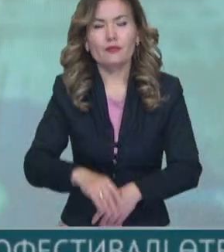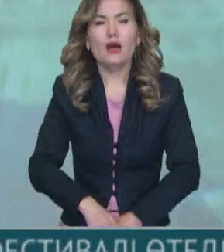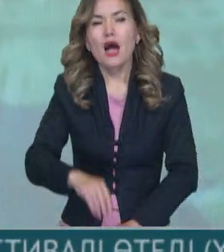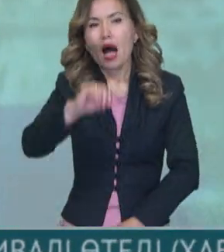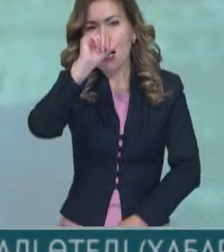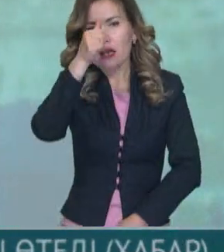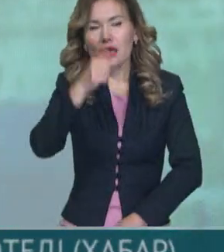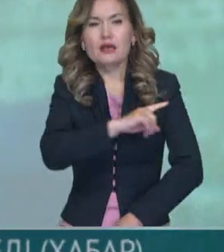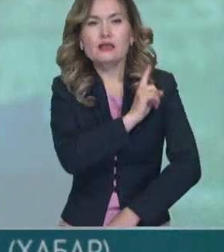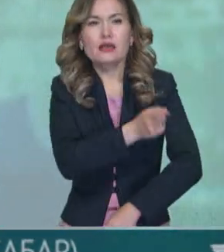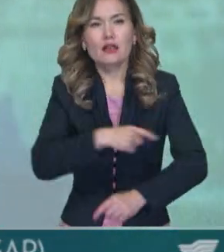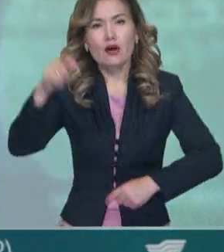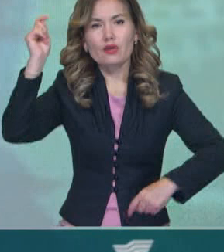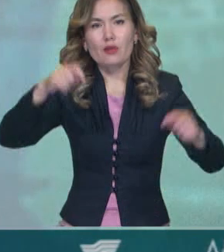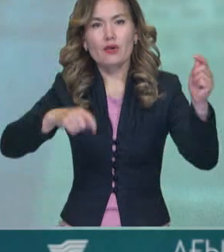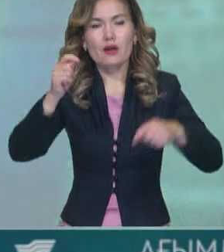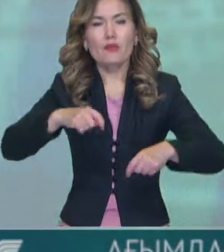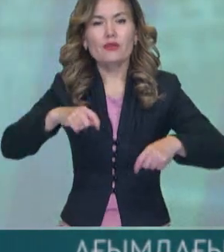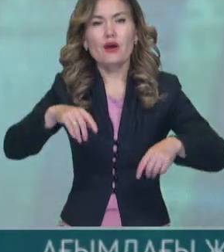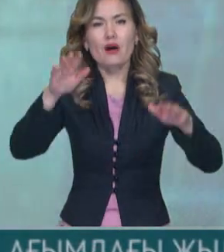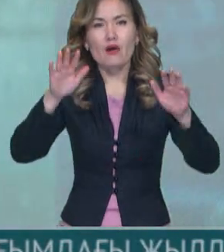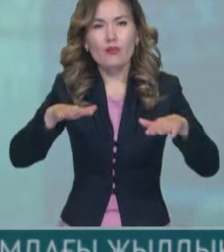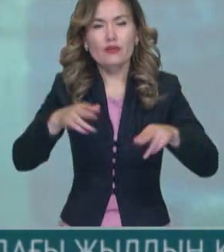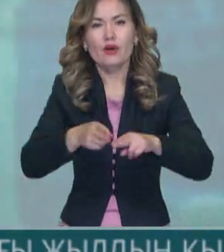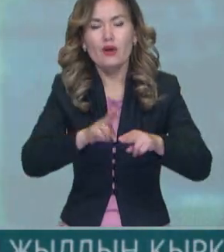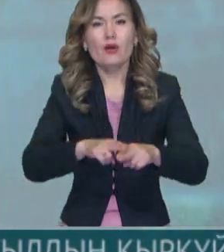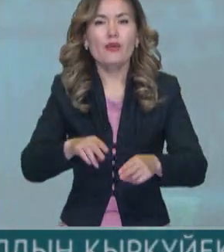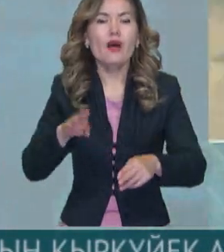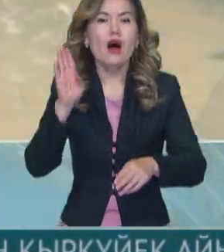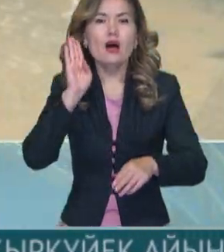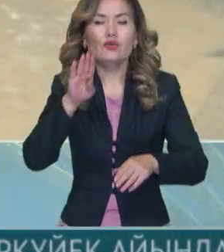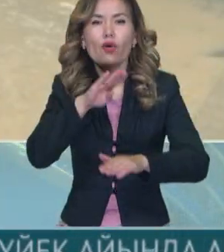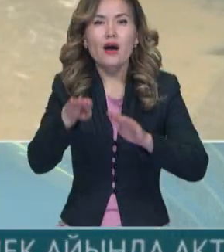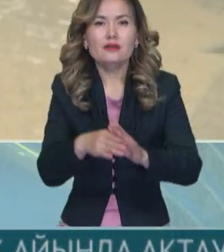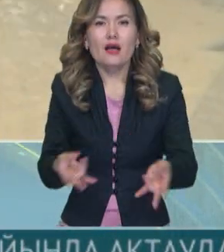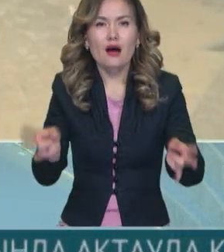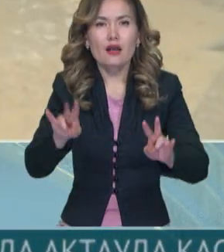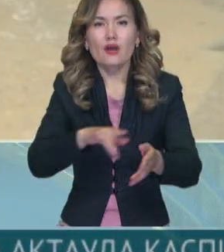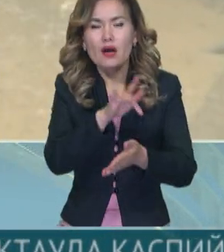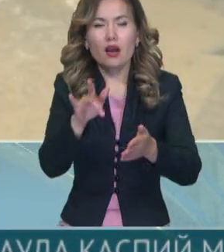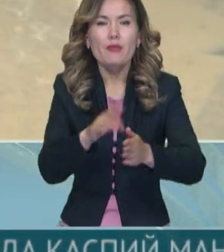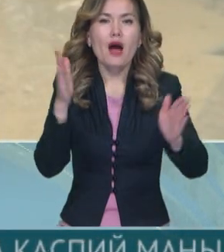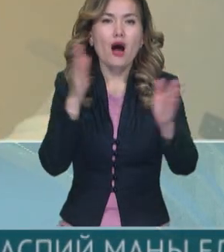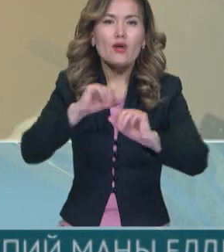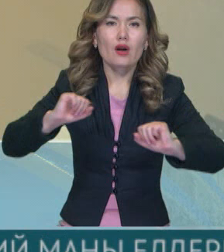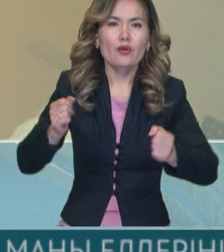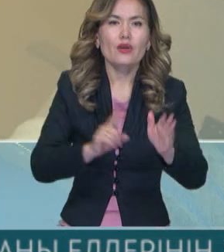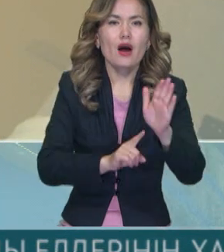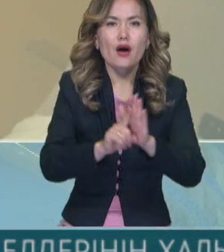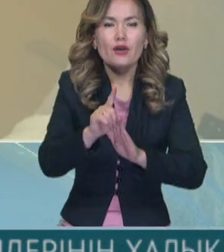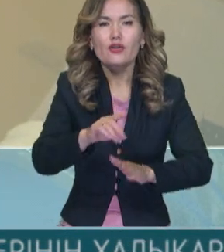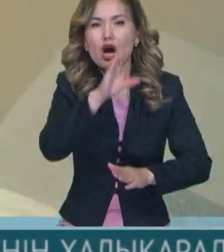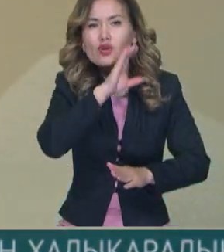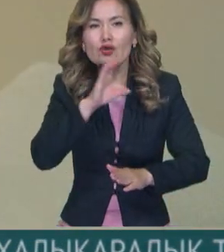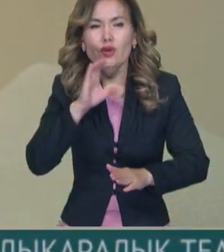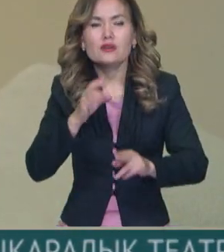Жаханан бірер ақпары, Грекияда туласы жауған жауын салдарынан бірнеше қала су астында қалды. Ауа райының қолайсыздығынан әсіресе Афинаның солтүстік